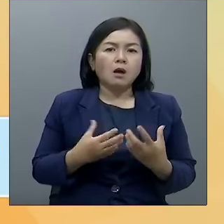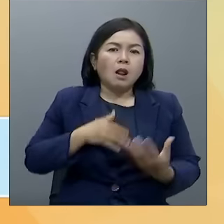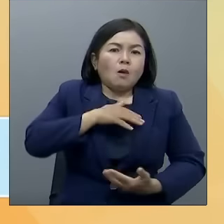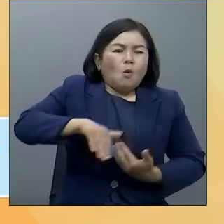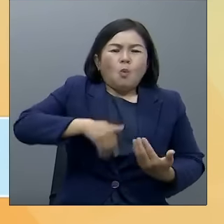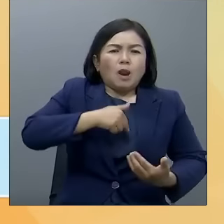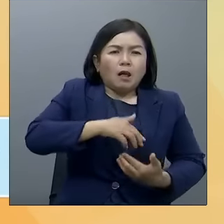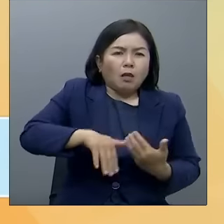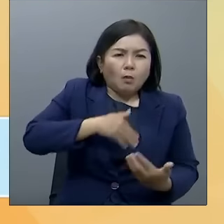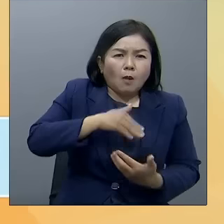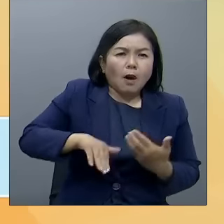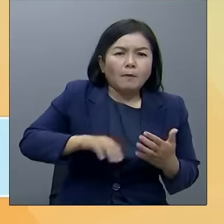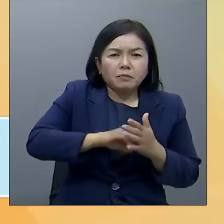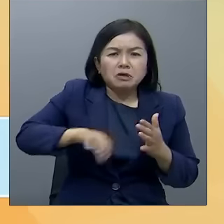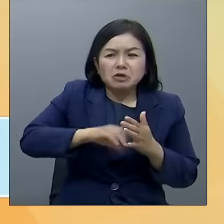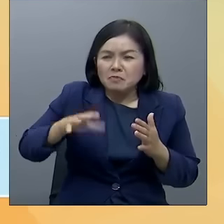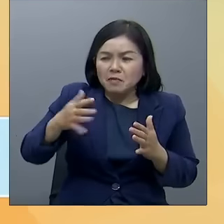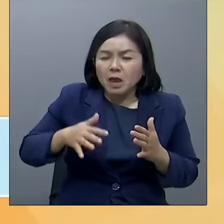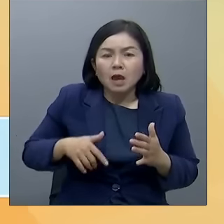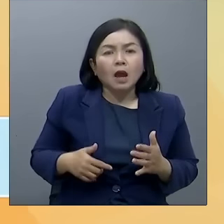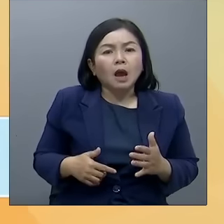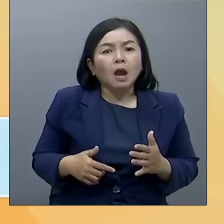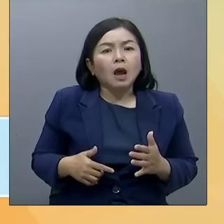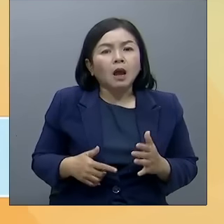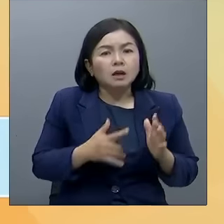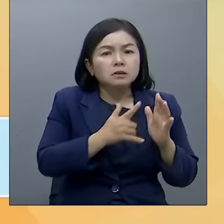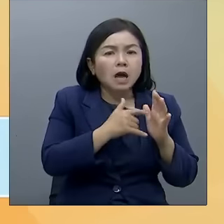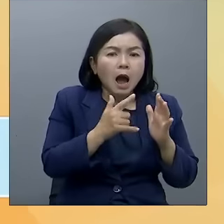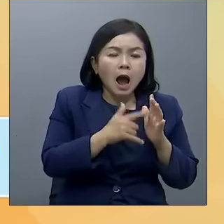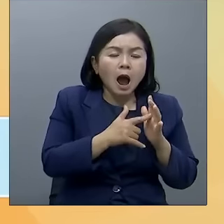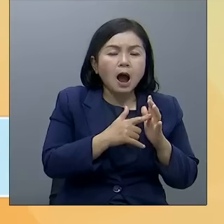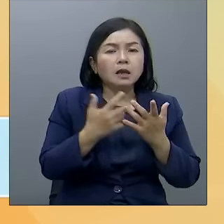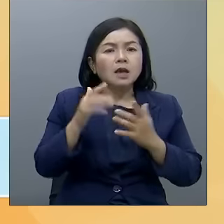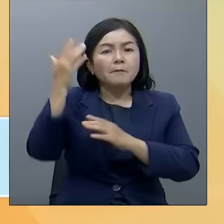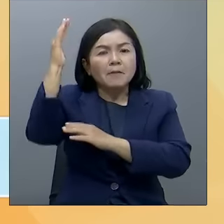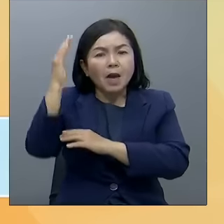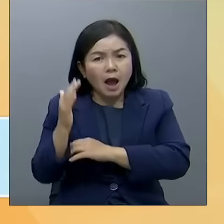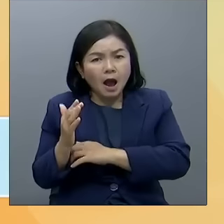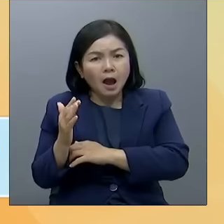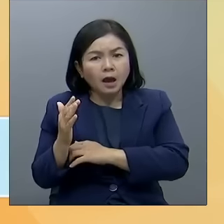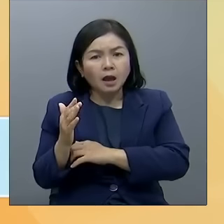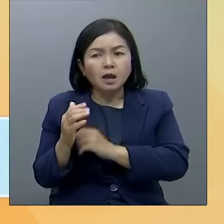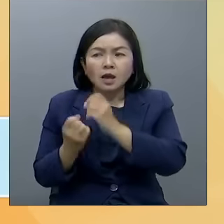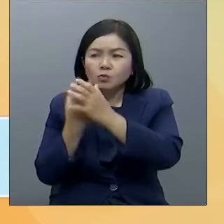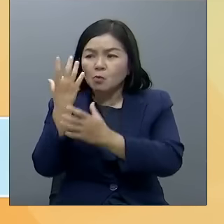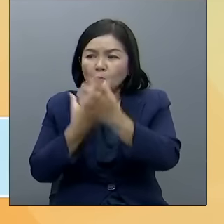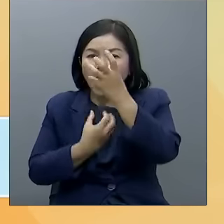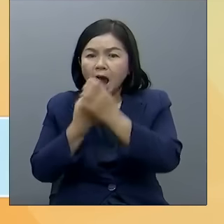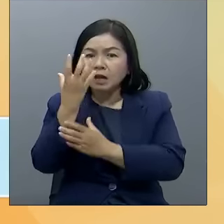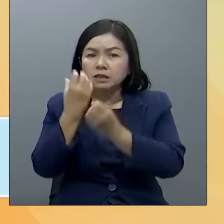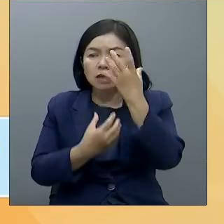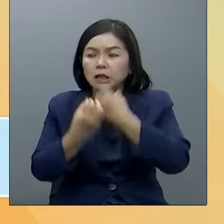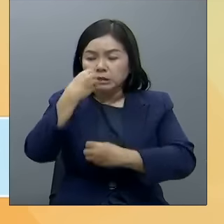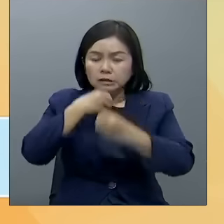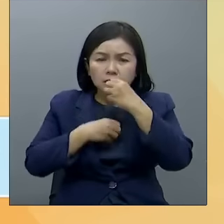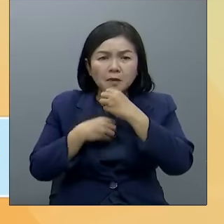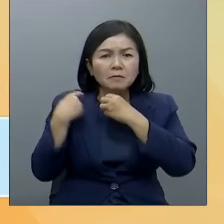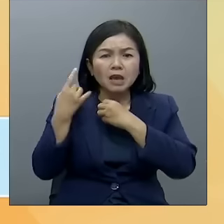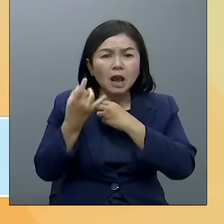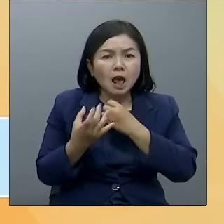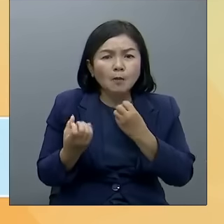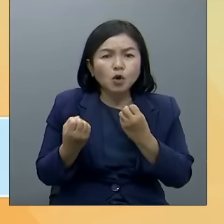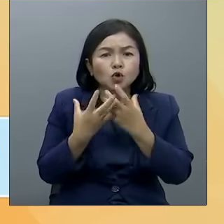างกายไม่ยอมออกไปไหน ถูกต้องครับ นอกเหนือจากยาและสมุนไพรครับคุณหมอแก๊ปครับมันมีอะไรอีกที่จะทำให้เราเผชิญกับภาว